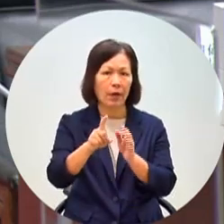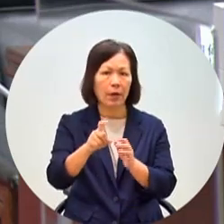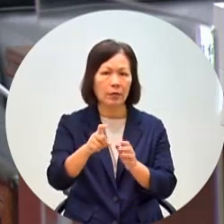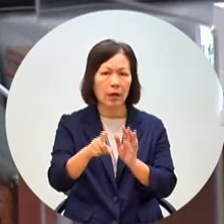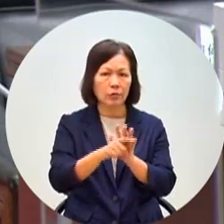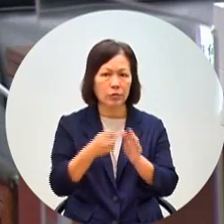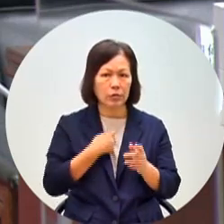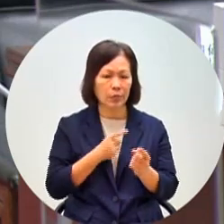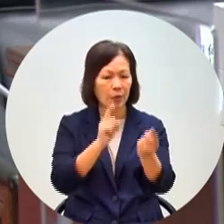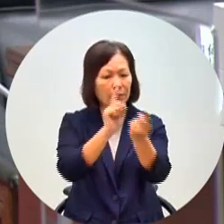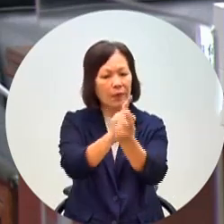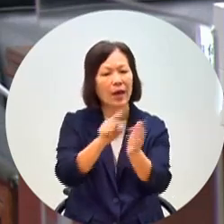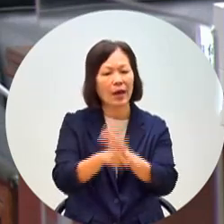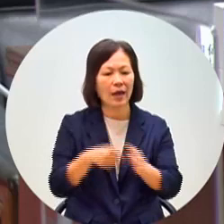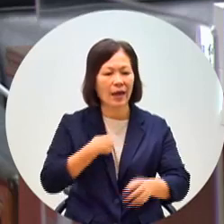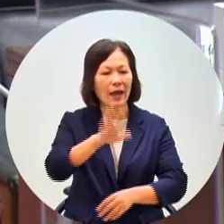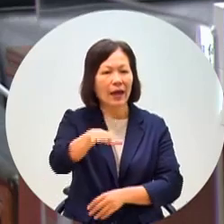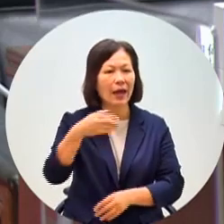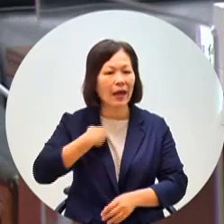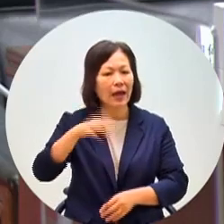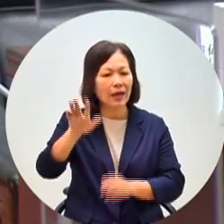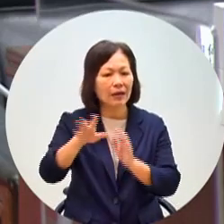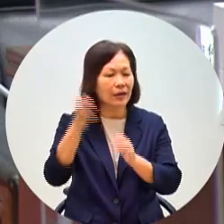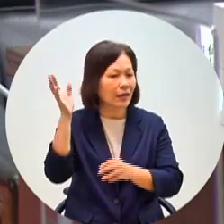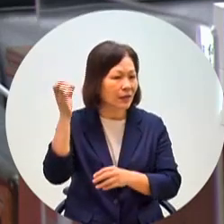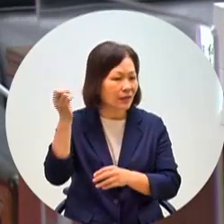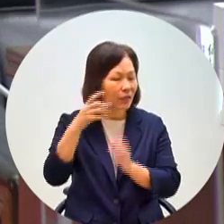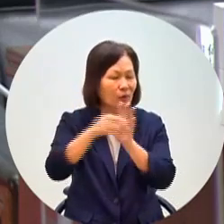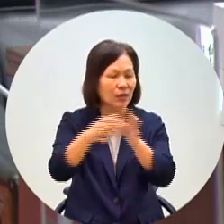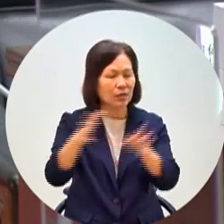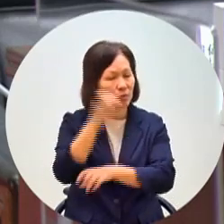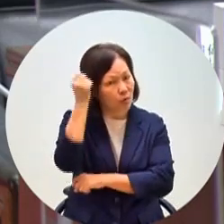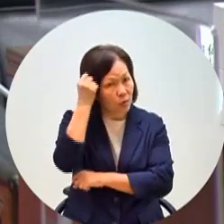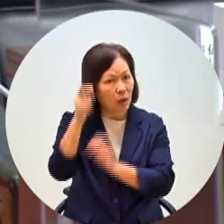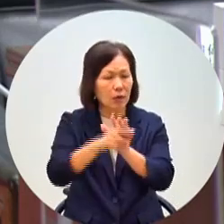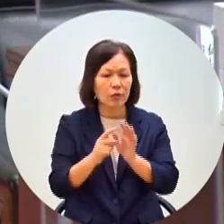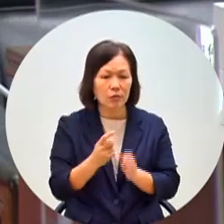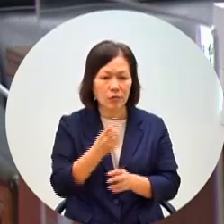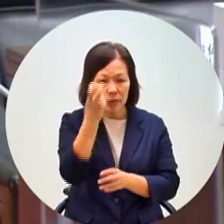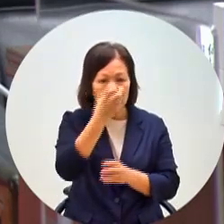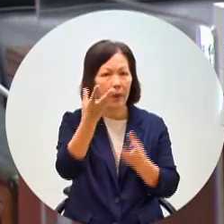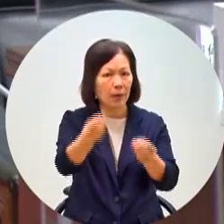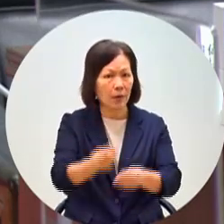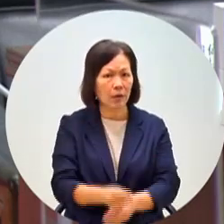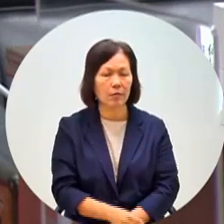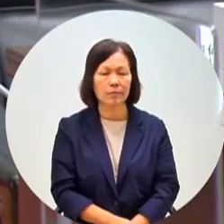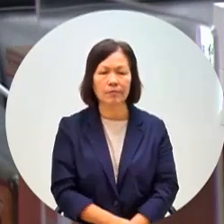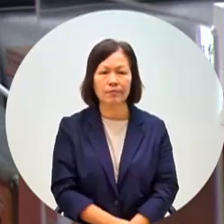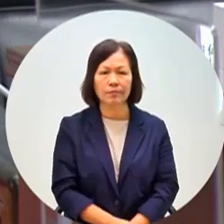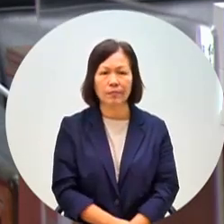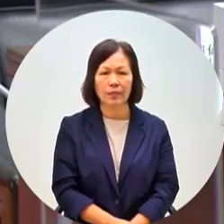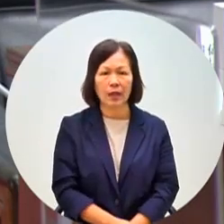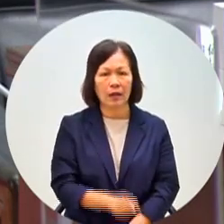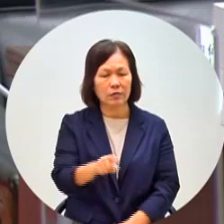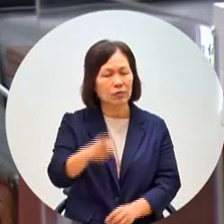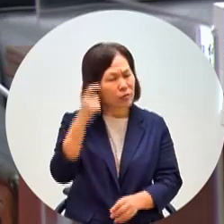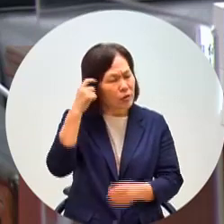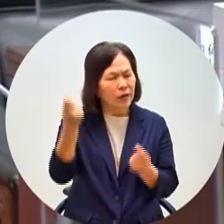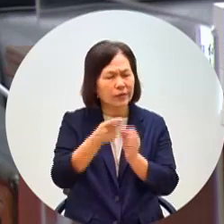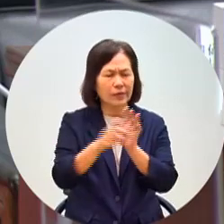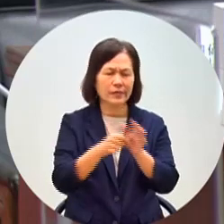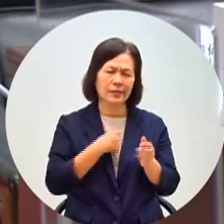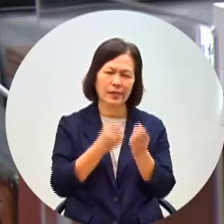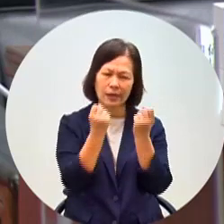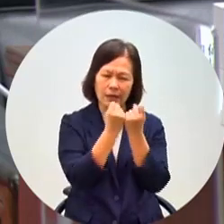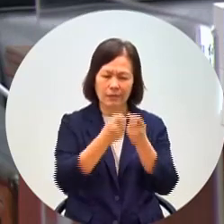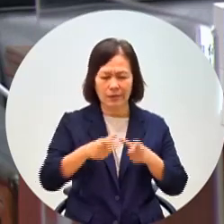个人面前跟他说，哎，听说你是同住者，哎，你今天有没有快筛？这个是纯粹就是道德良